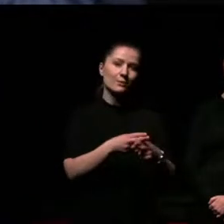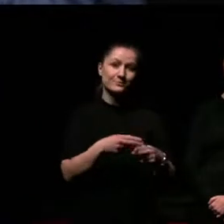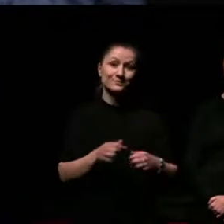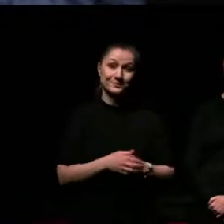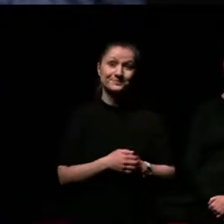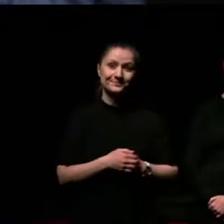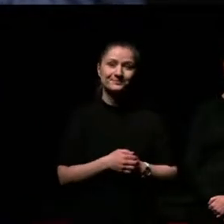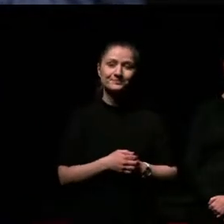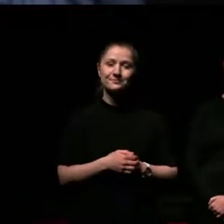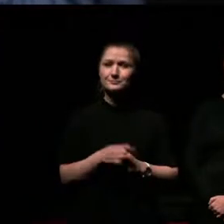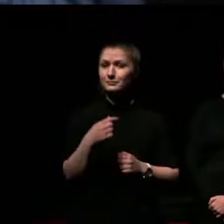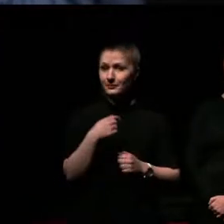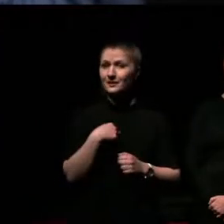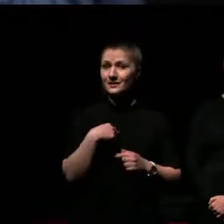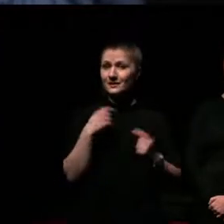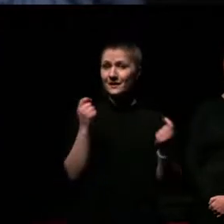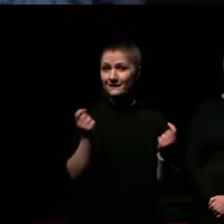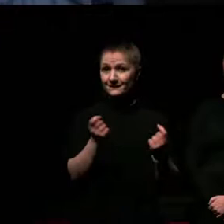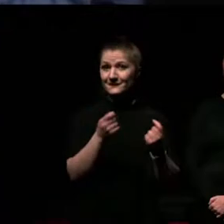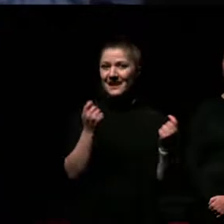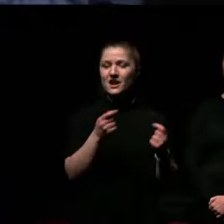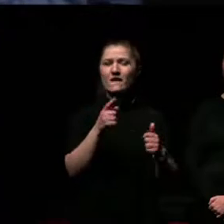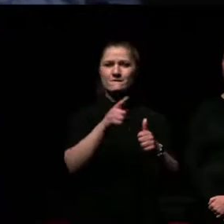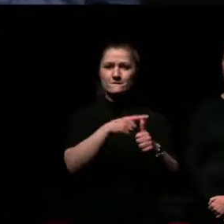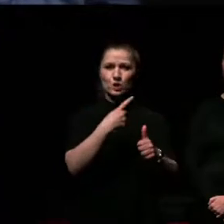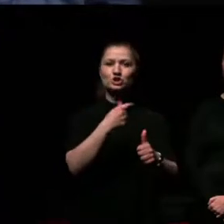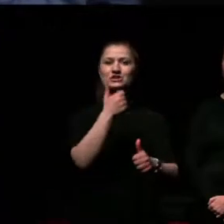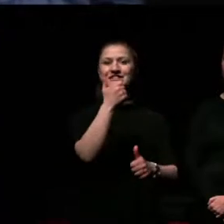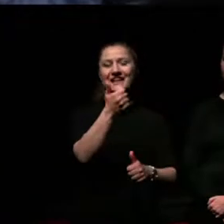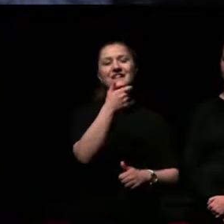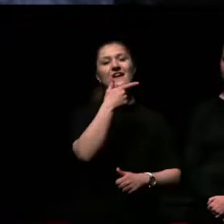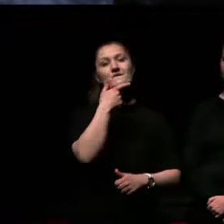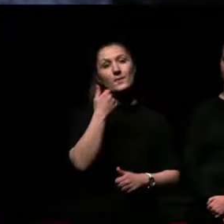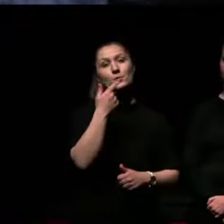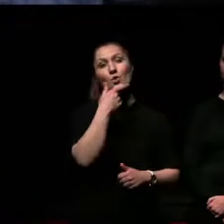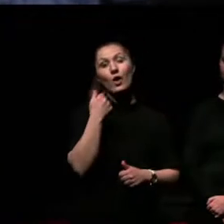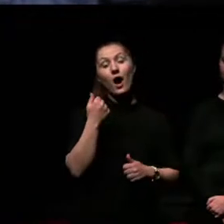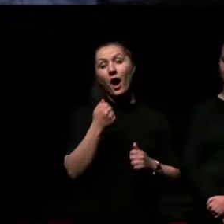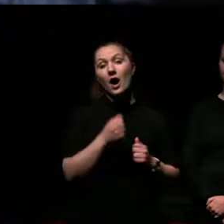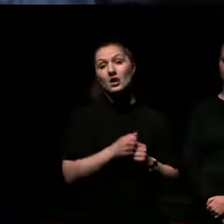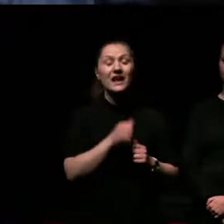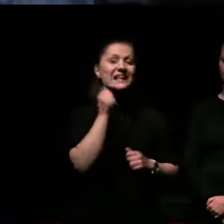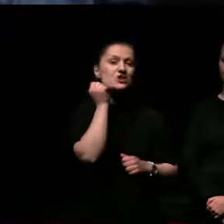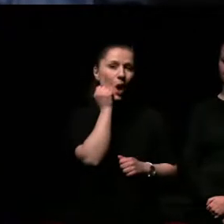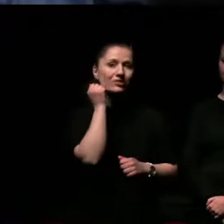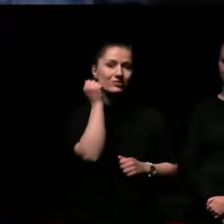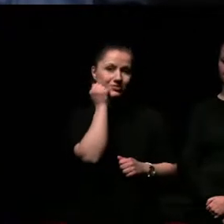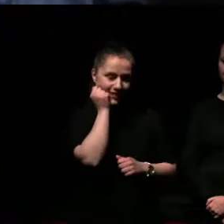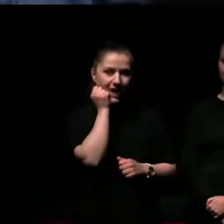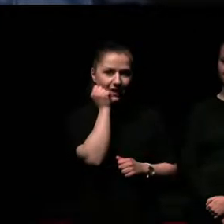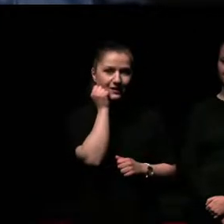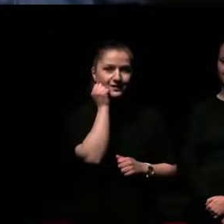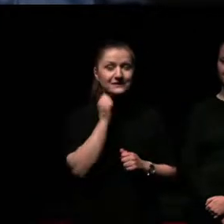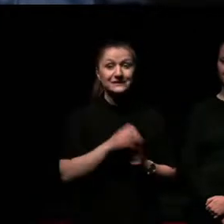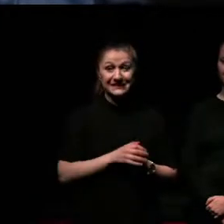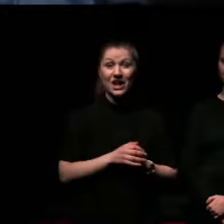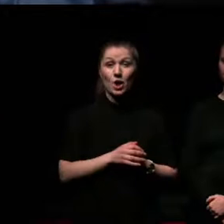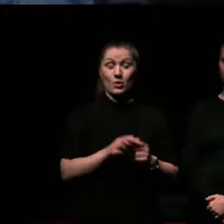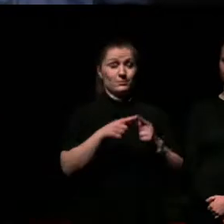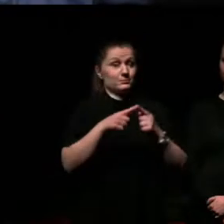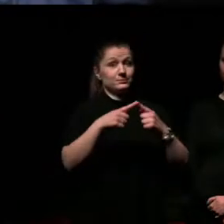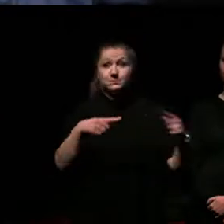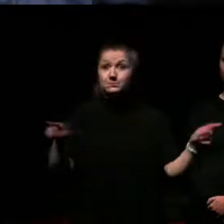Da jeg skulle feire min første 6. februar, i Trondheim var det derfor en